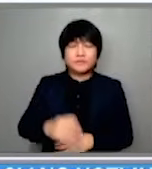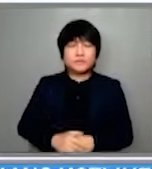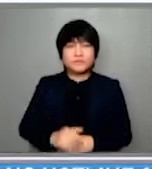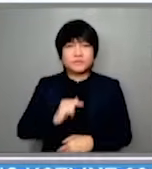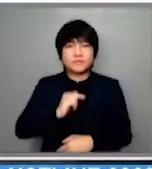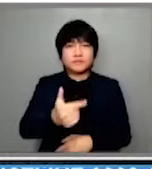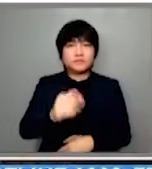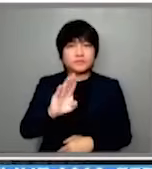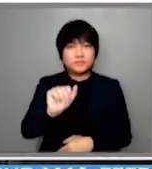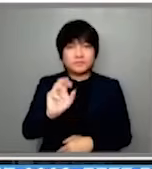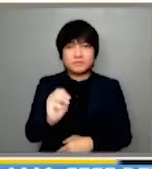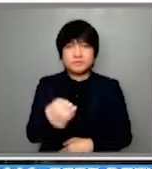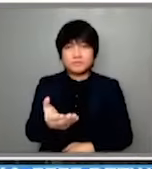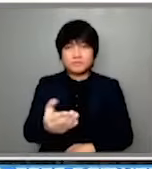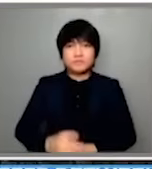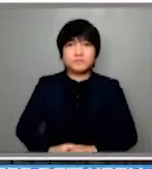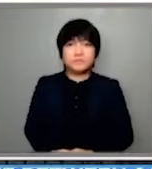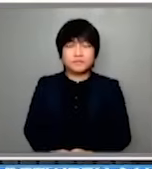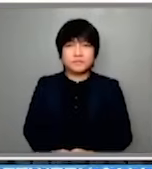Alegre.